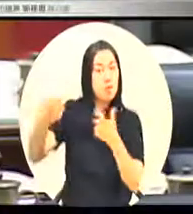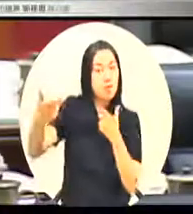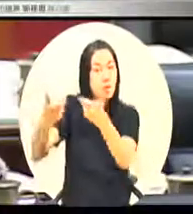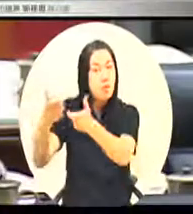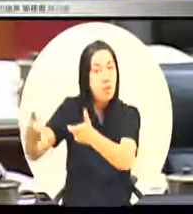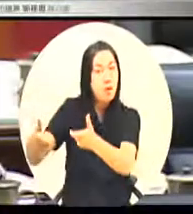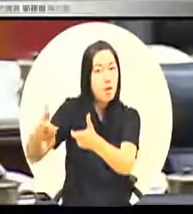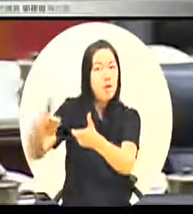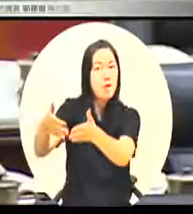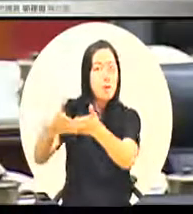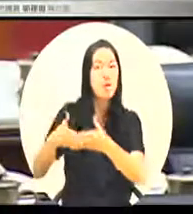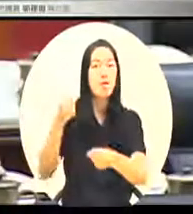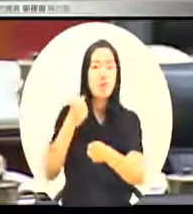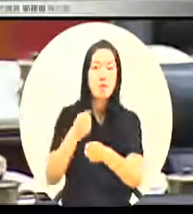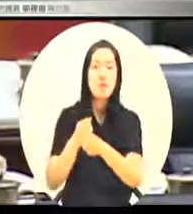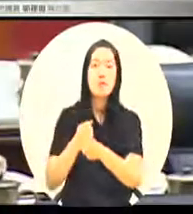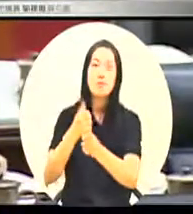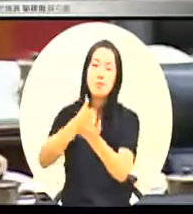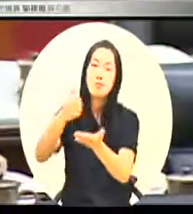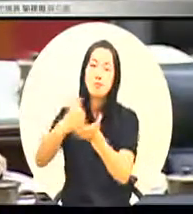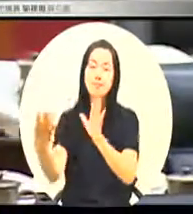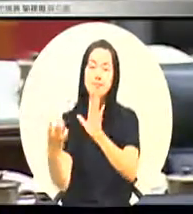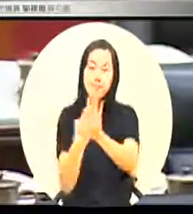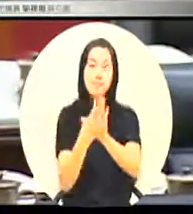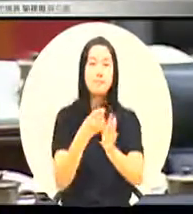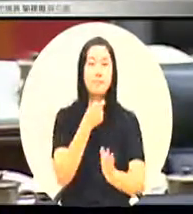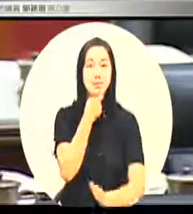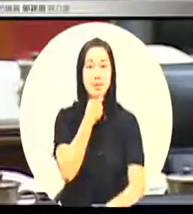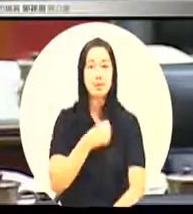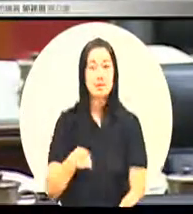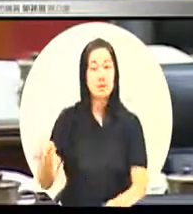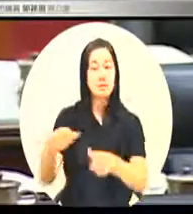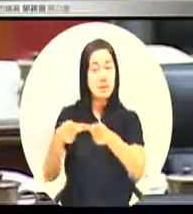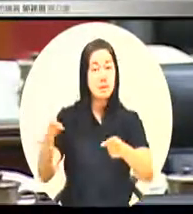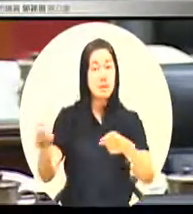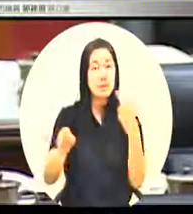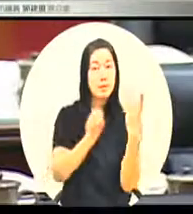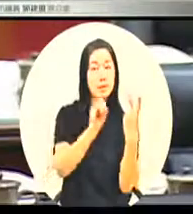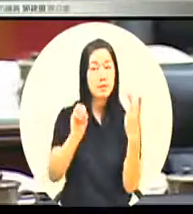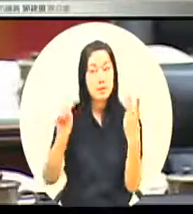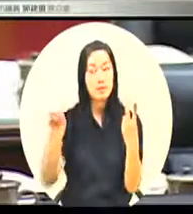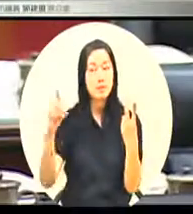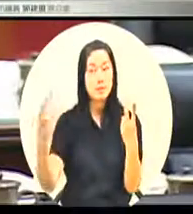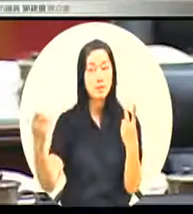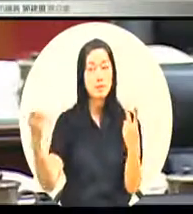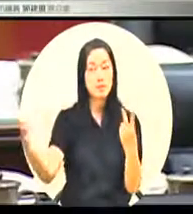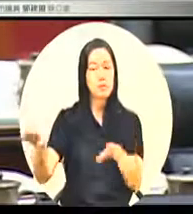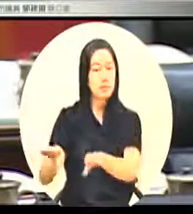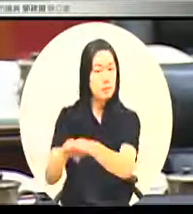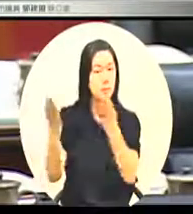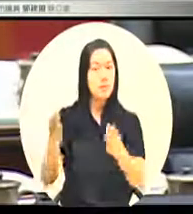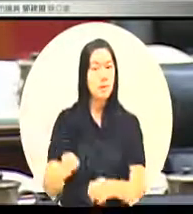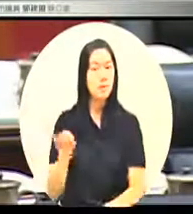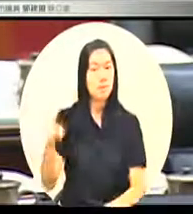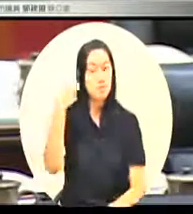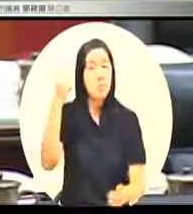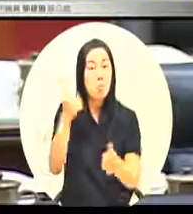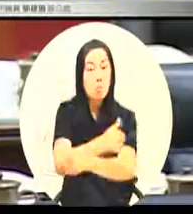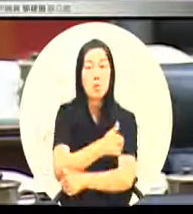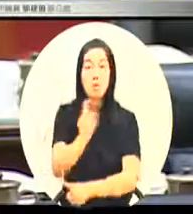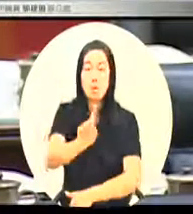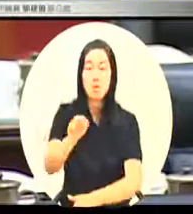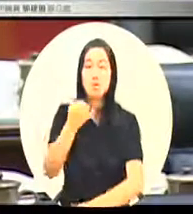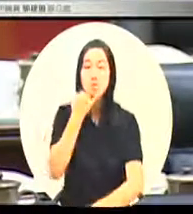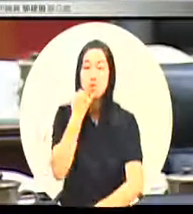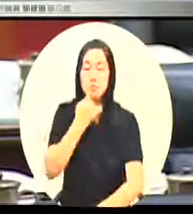法章去做产销履历。让日本2010年就可以开始，代表这个是一个可